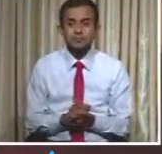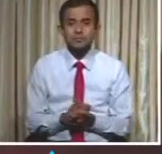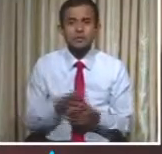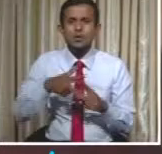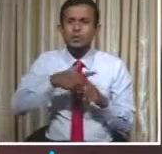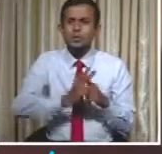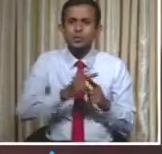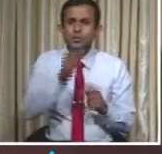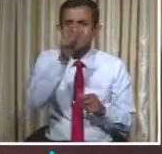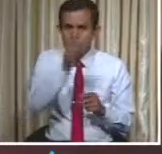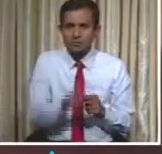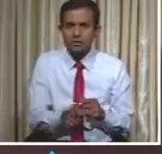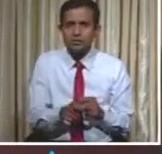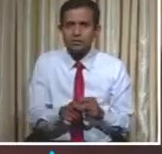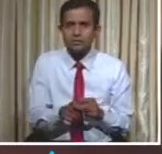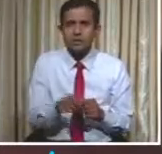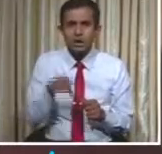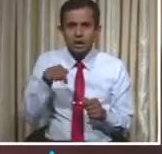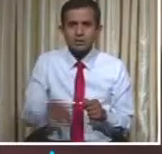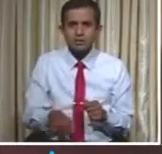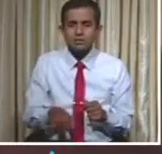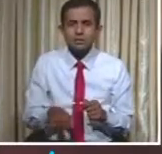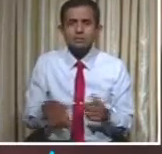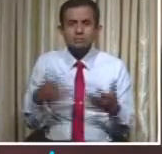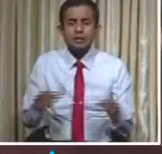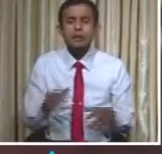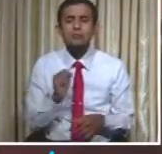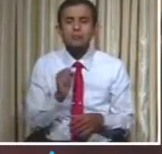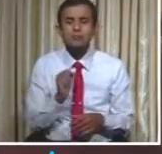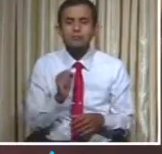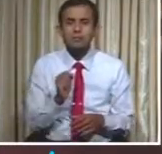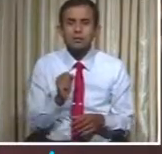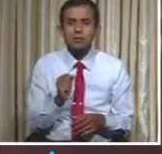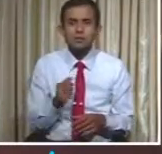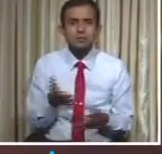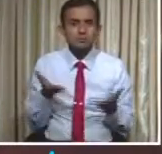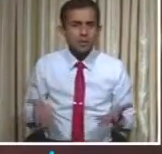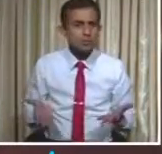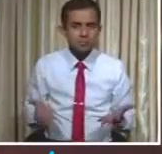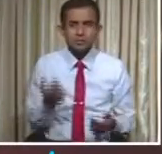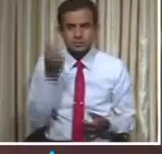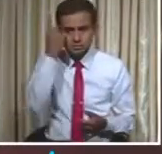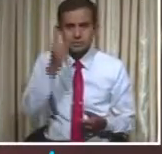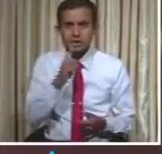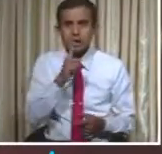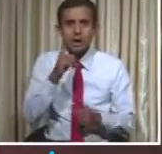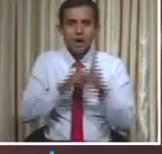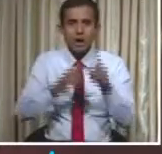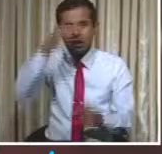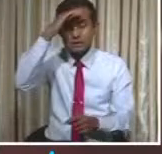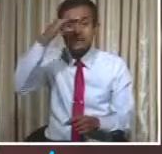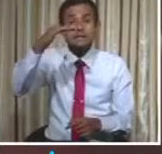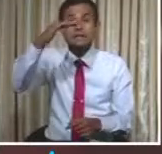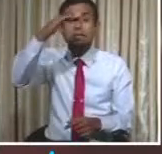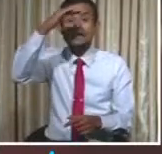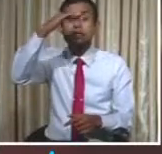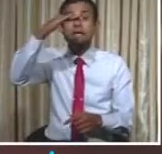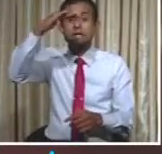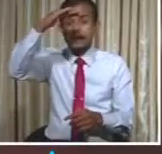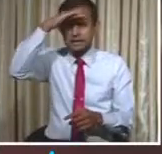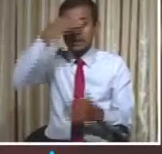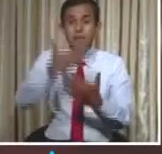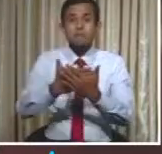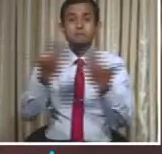කර්මාන්ත කරුවා අද පත්වලා තියෙන තත්ත්වය මම මෙතන යෝජනා කරනවා ගරු කථානායකතුමනි බලන්න ඉරිද පත්‍ර ටික